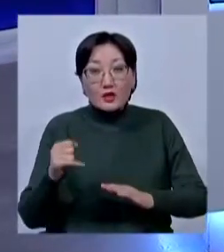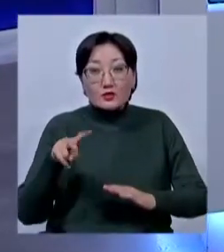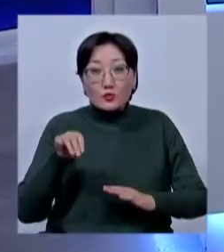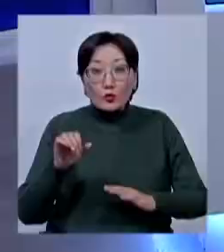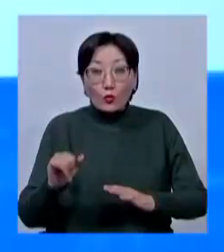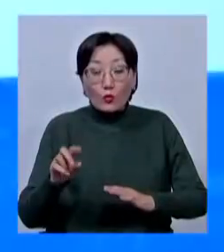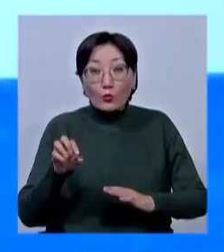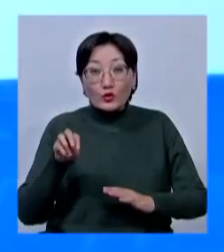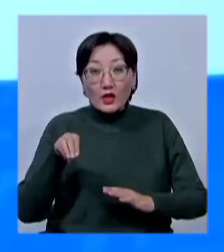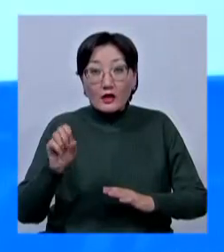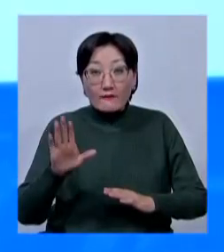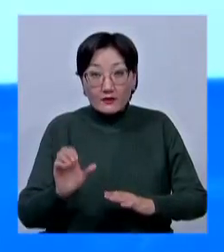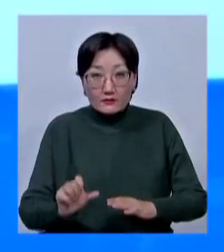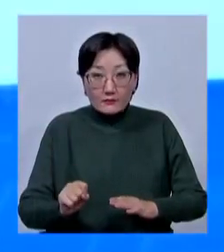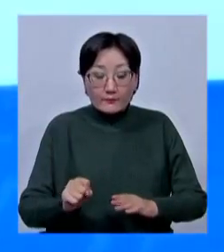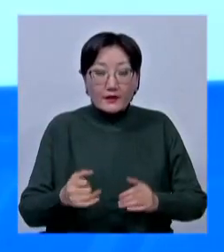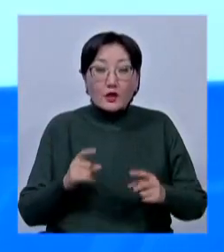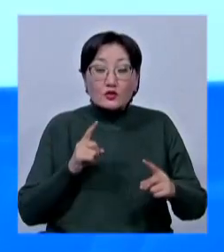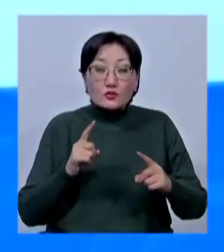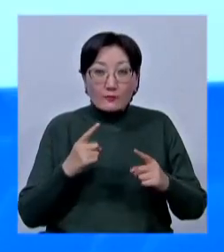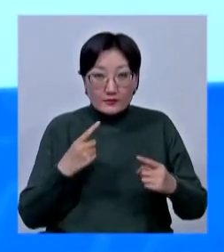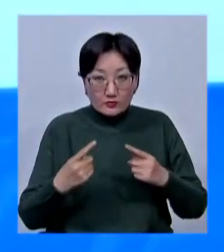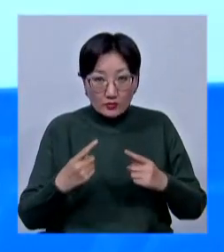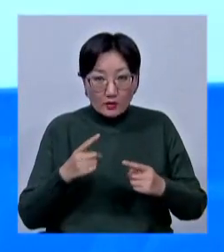Айсұлу Ботаева. Сұхбатымызды